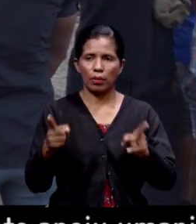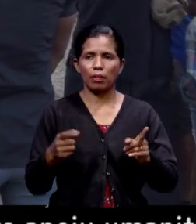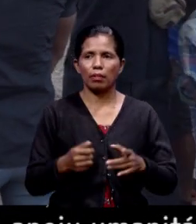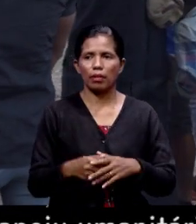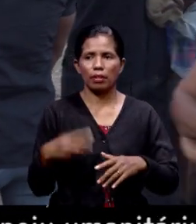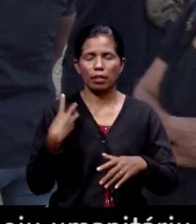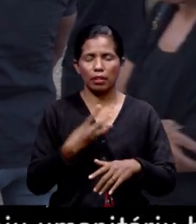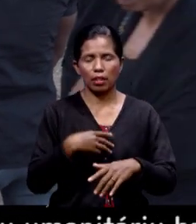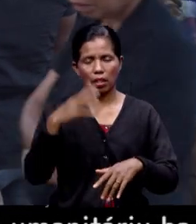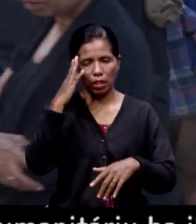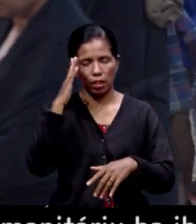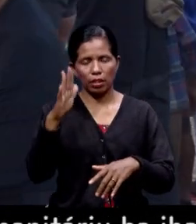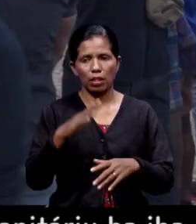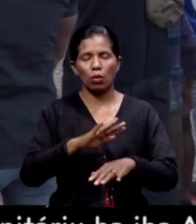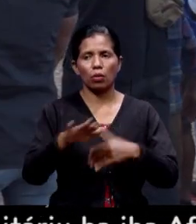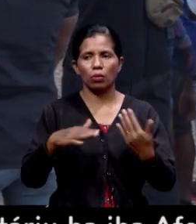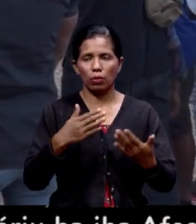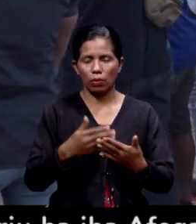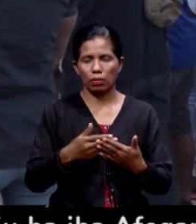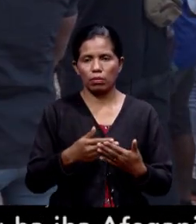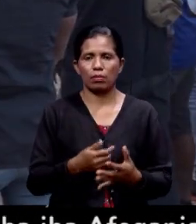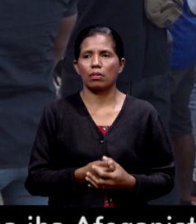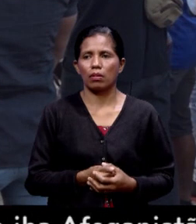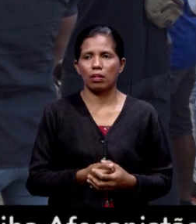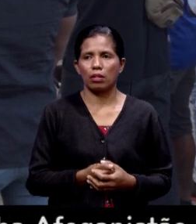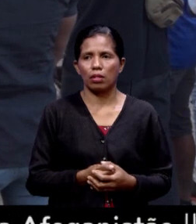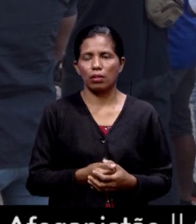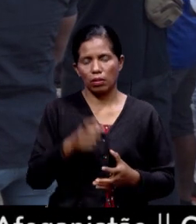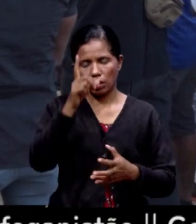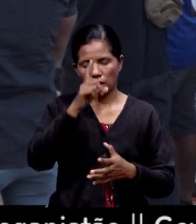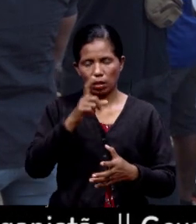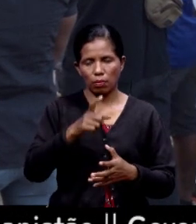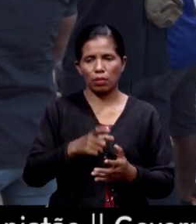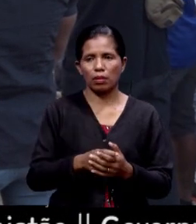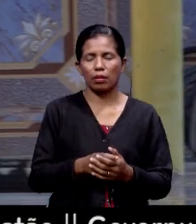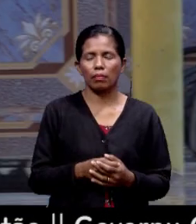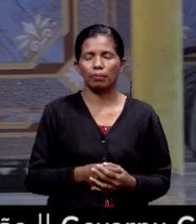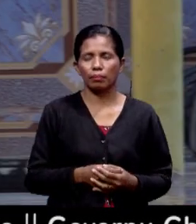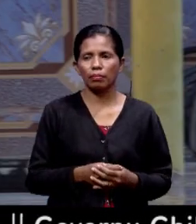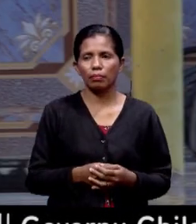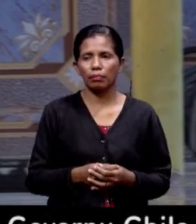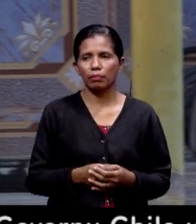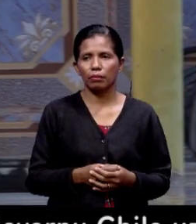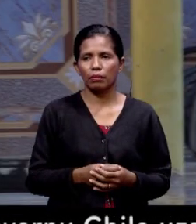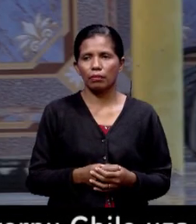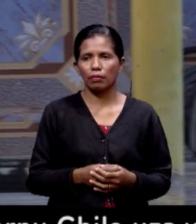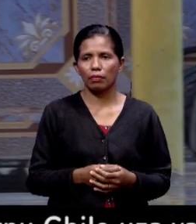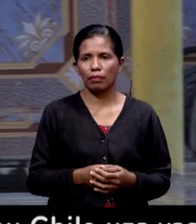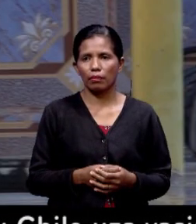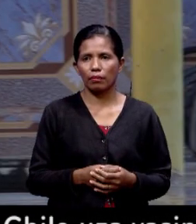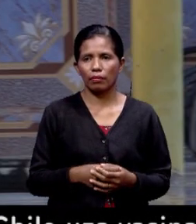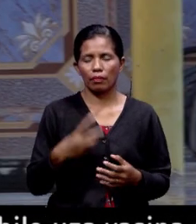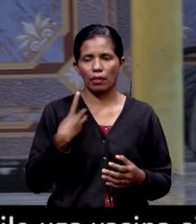kala ba foto sura ba konta ba idade mai be ya ho ida ne mi ji ji